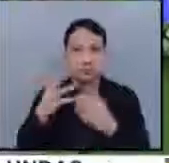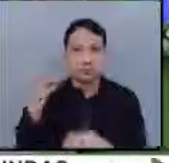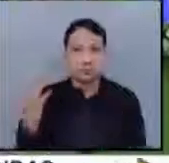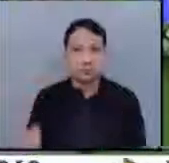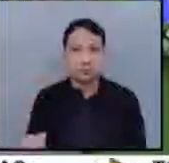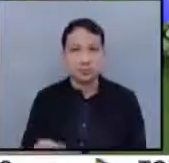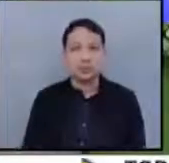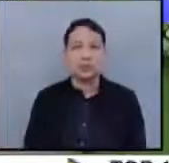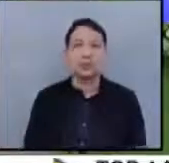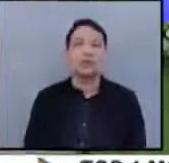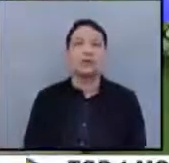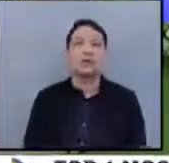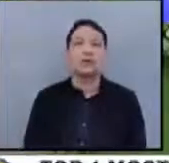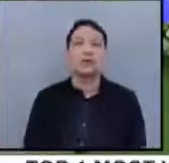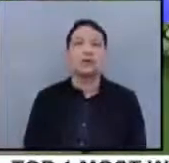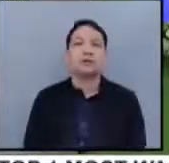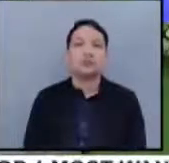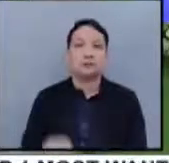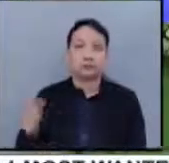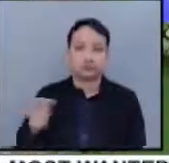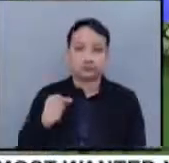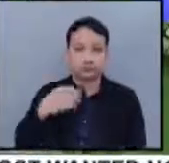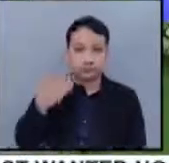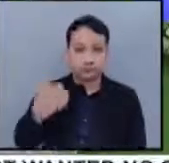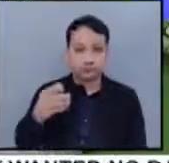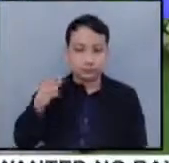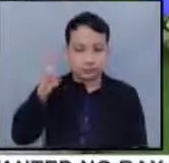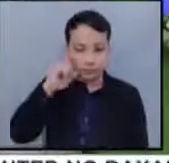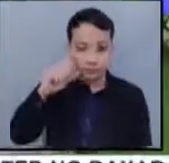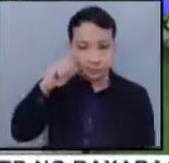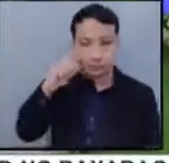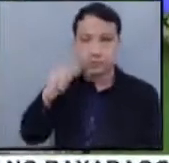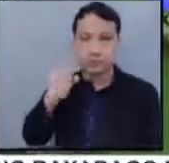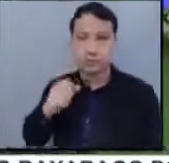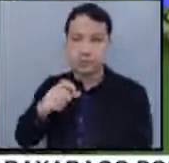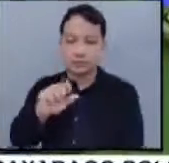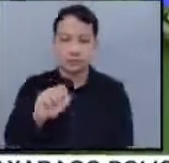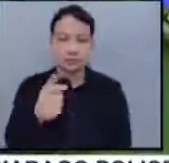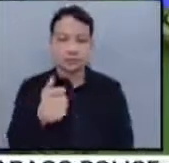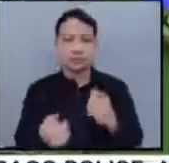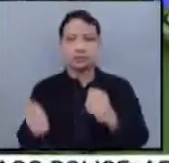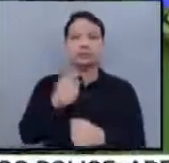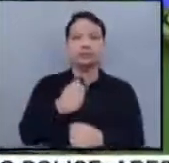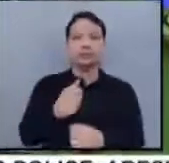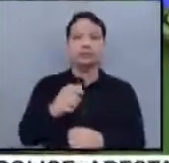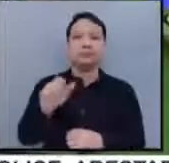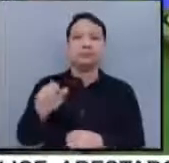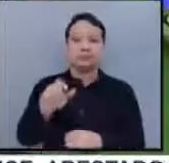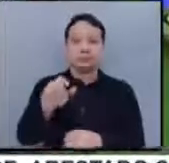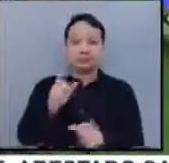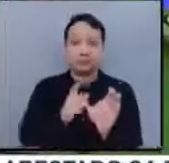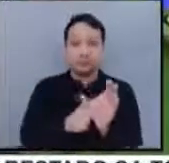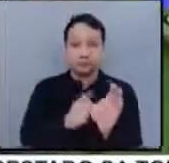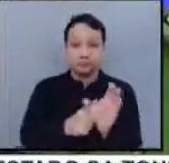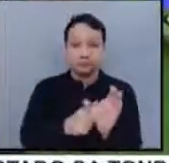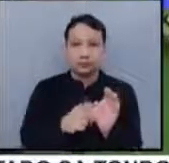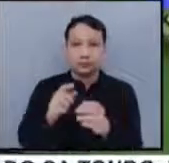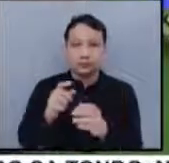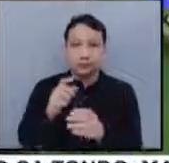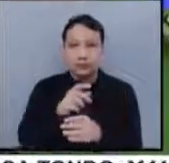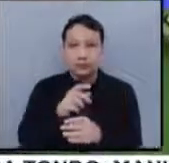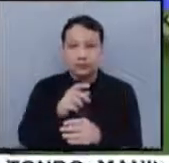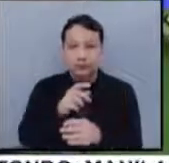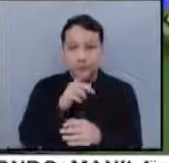Muling nailuklok si President Xi Jinping bilang Secretary General ng Communist Party of China. Desidido namang isulong niya